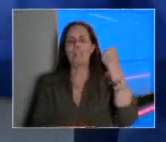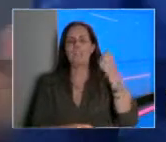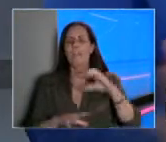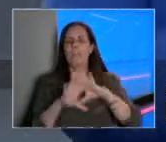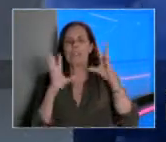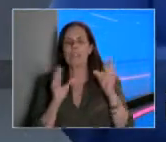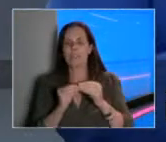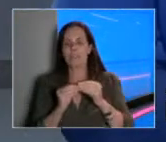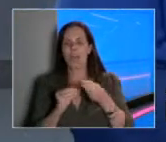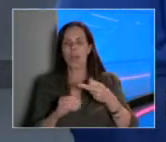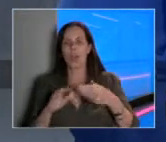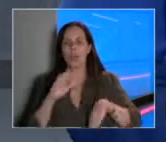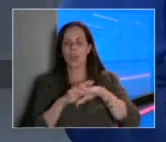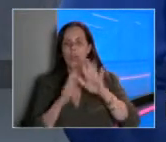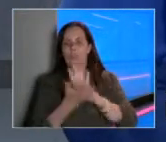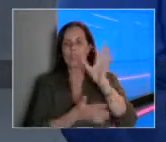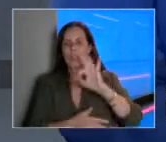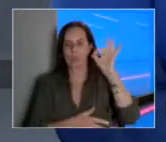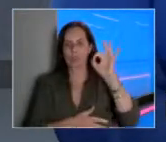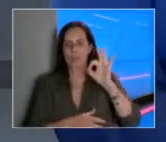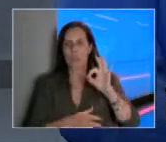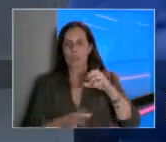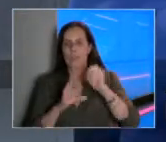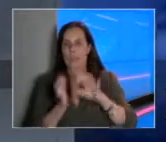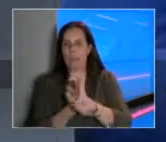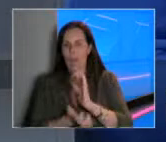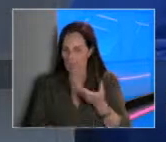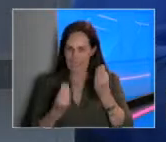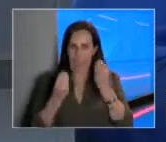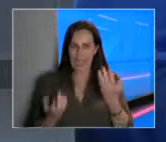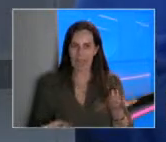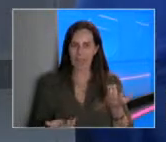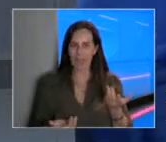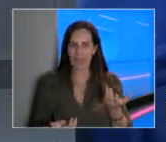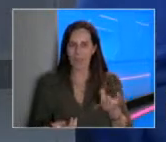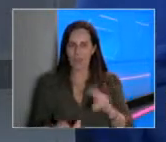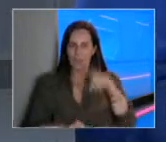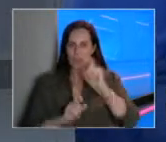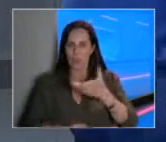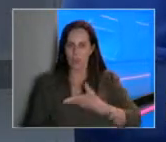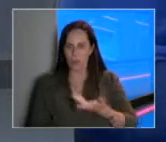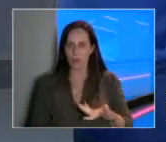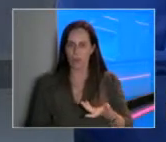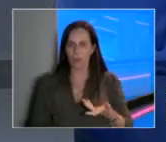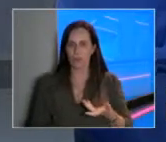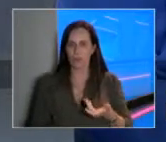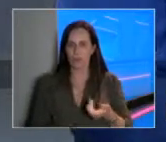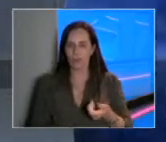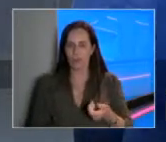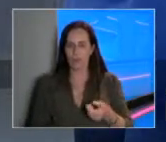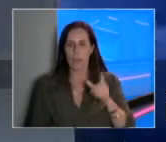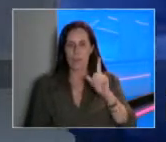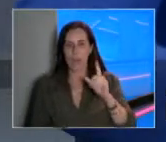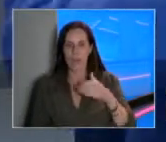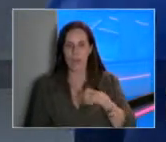בסך הכל על לא יותר של 15% כן. מקרן להלוואות. אז רגע, אז יש עוד אנשים שלא קיבלו. זה בעצם הנקודה. נכון,